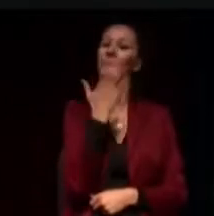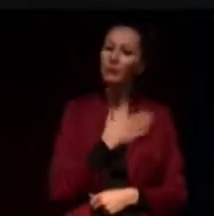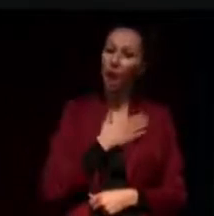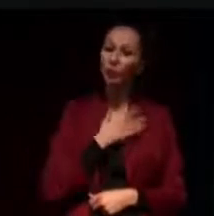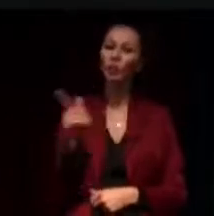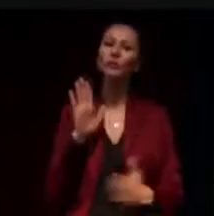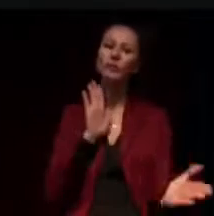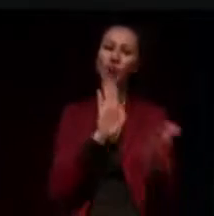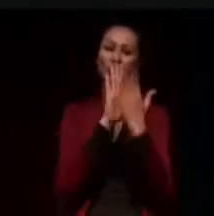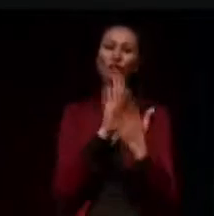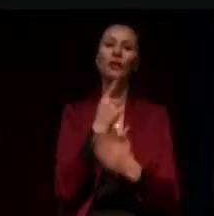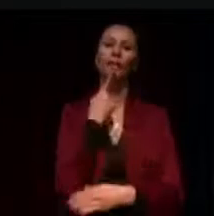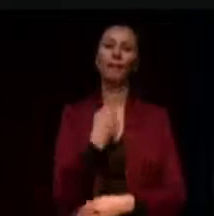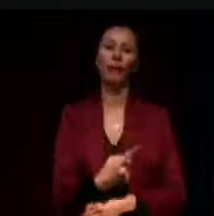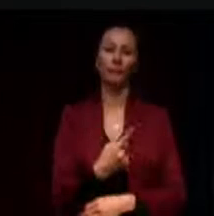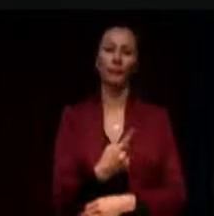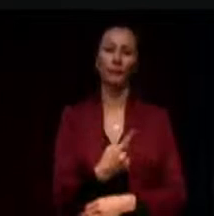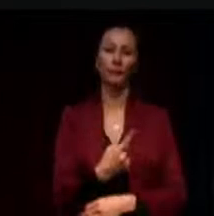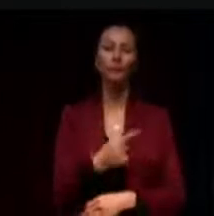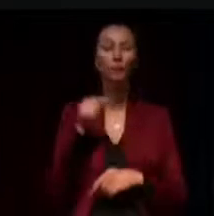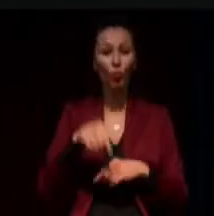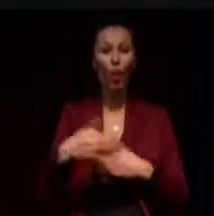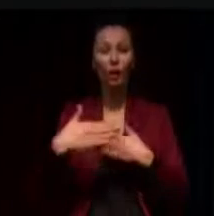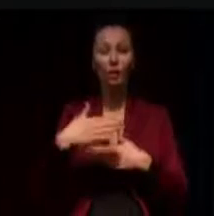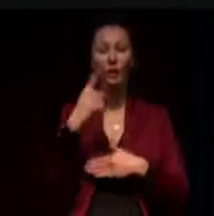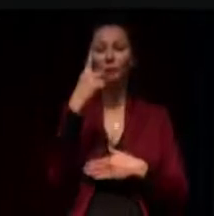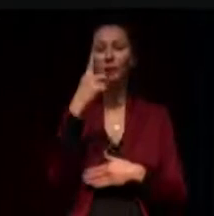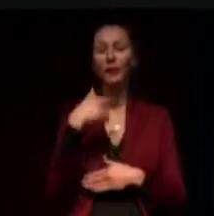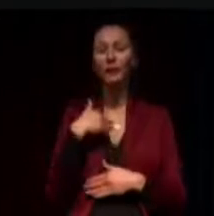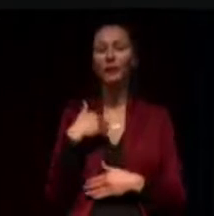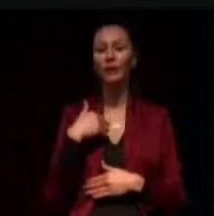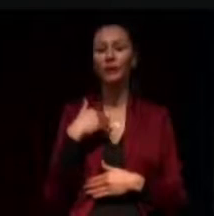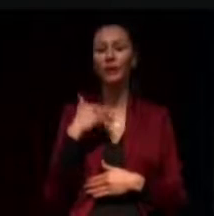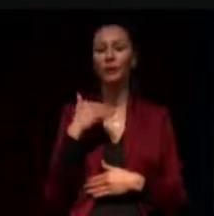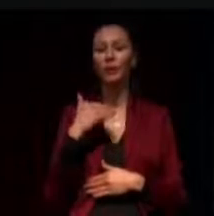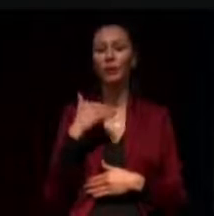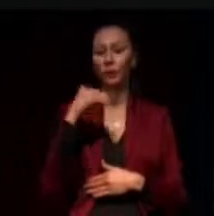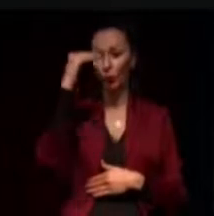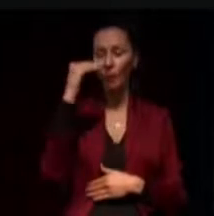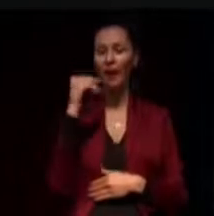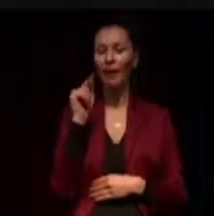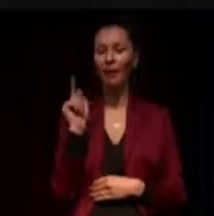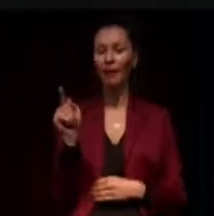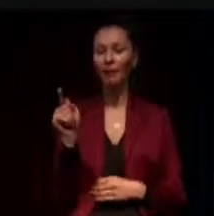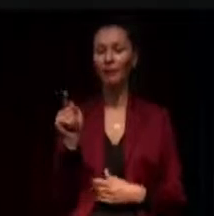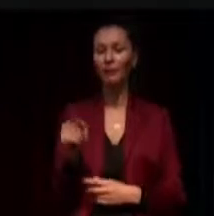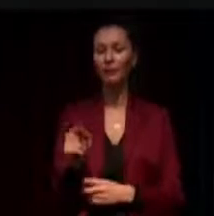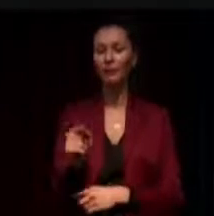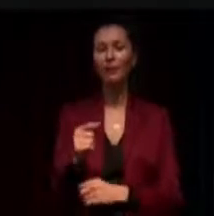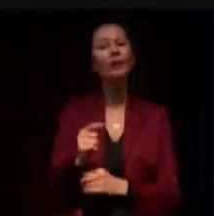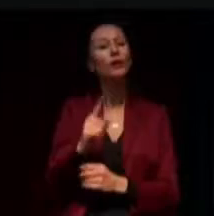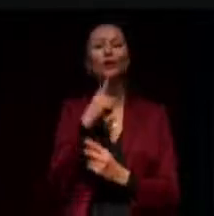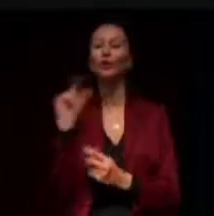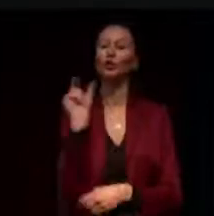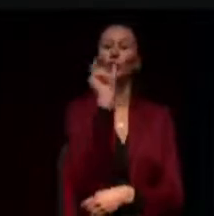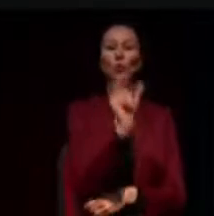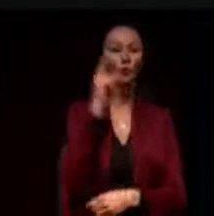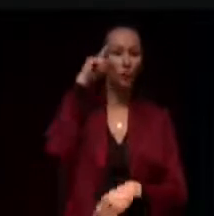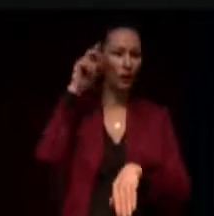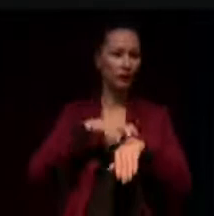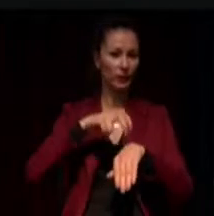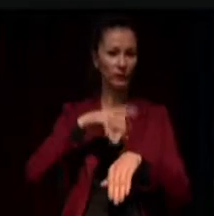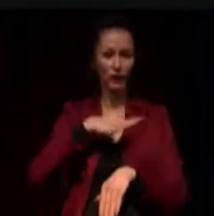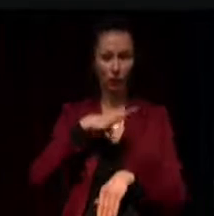olsun karşılanacak dendi. Bu arada bir büyüğümün de sözünü hatırlatmak istiyorum